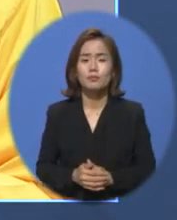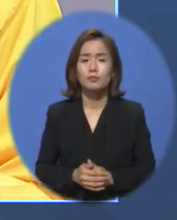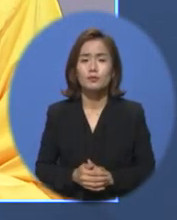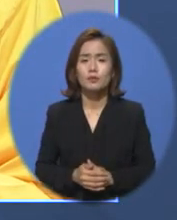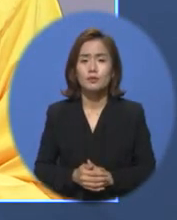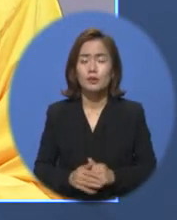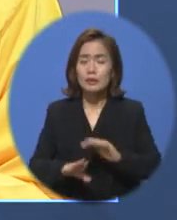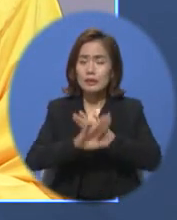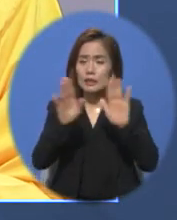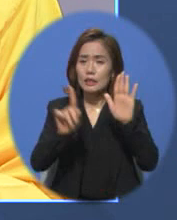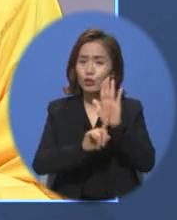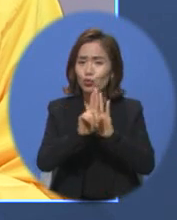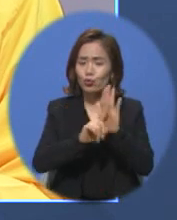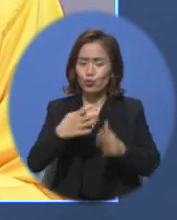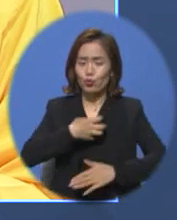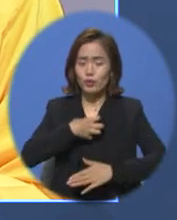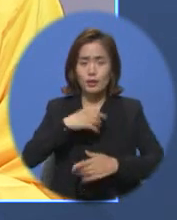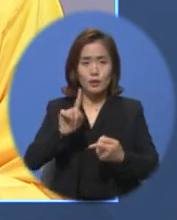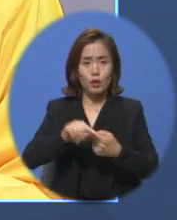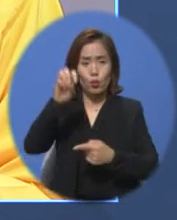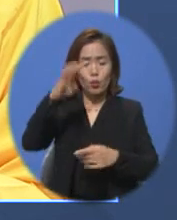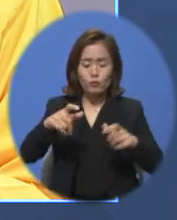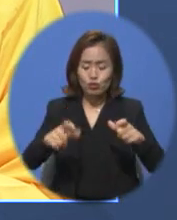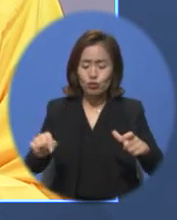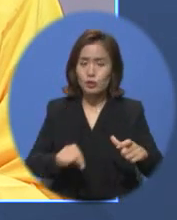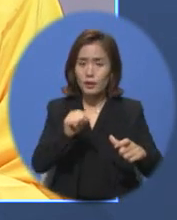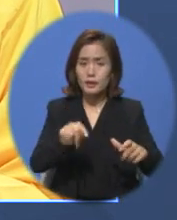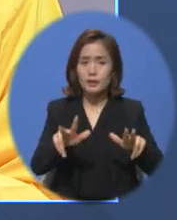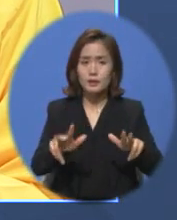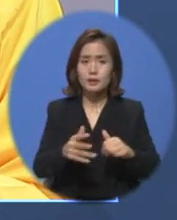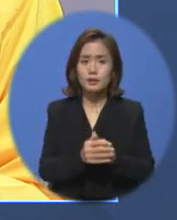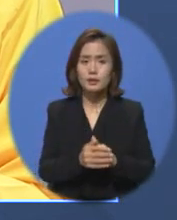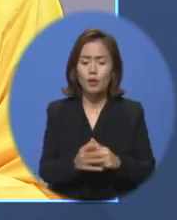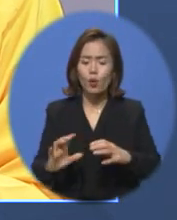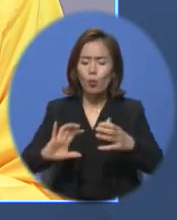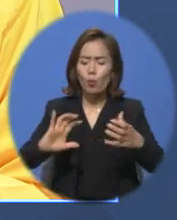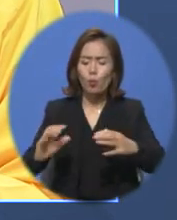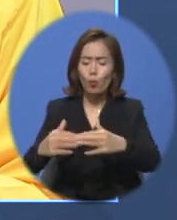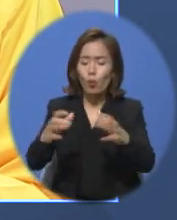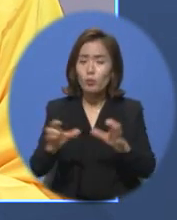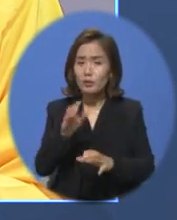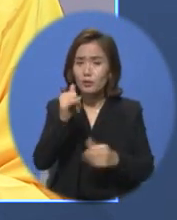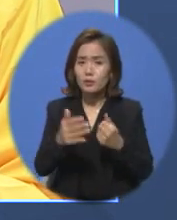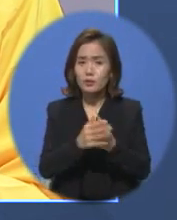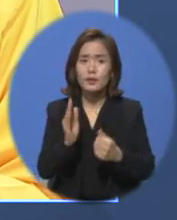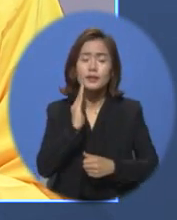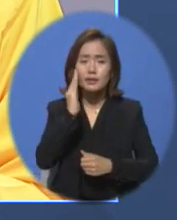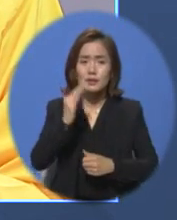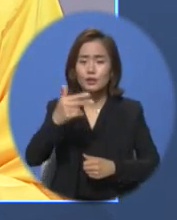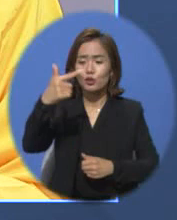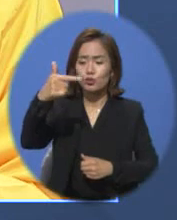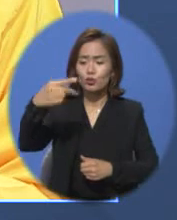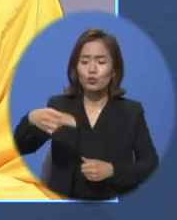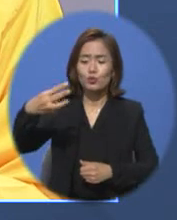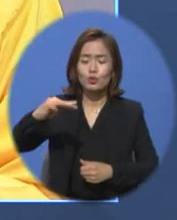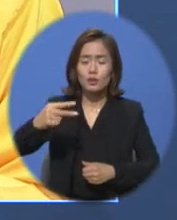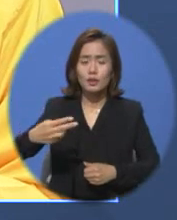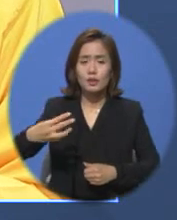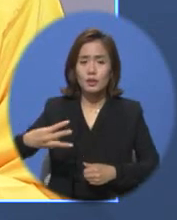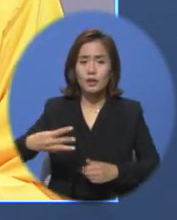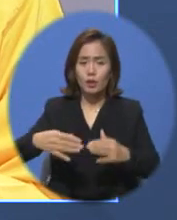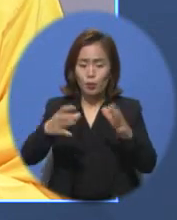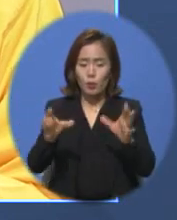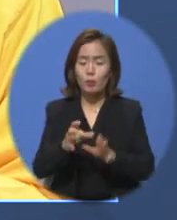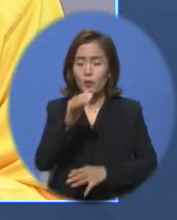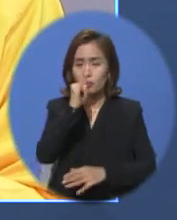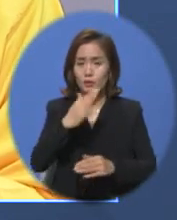기후위기와관련해서 현재광주지역에한단체가있습니다.그 단체는그린뉴딜이라고불리며, 리후보도알고있을거